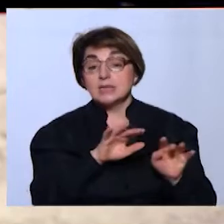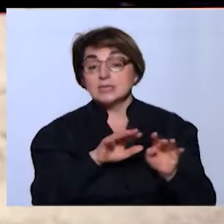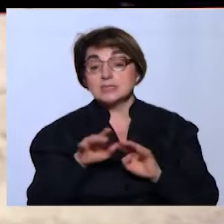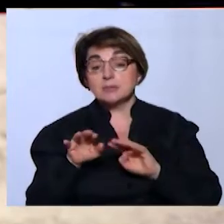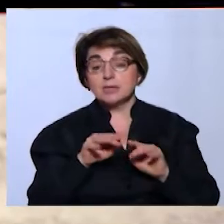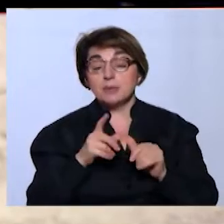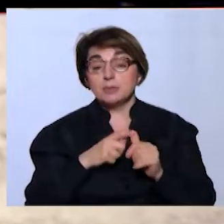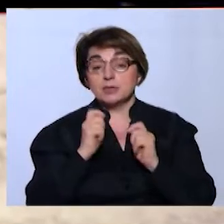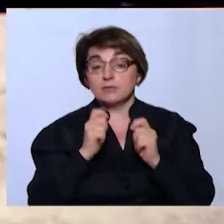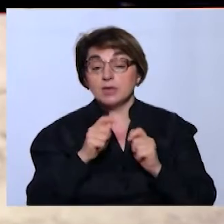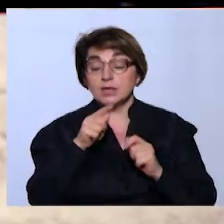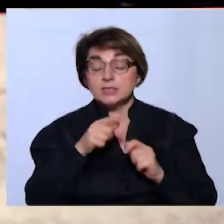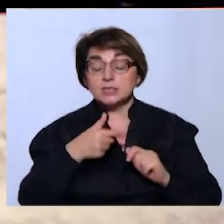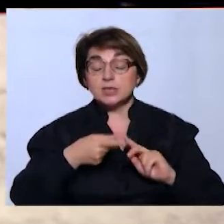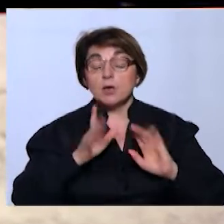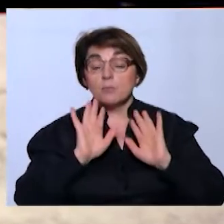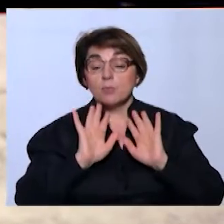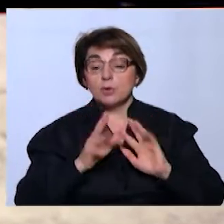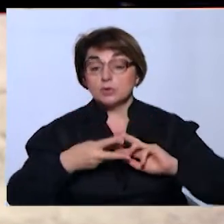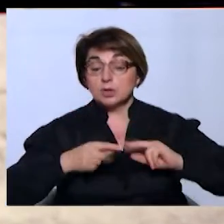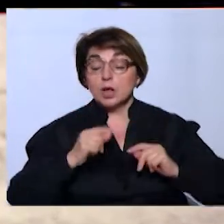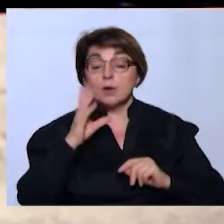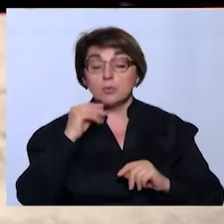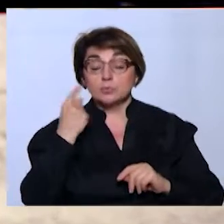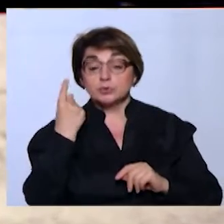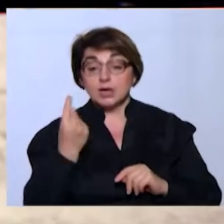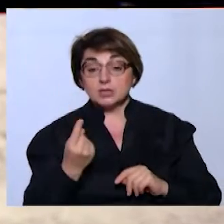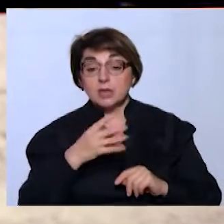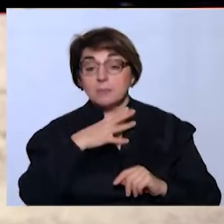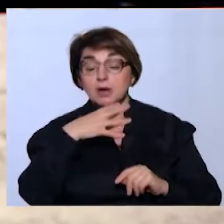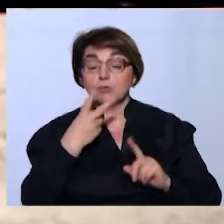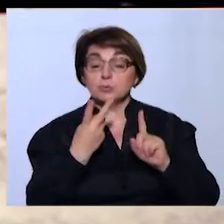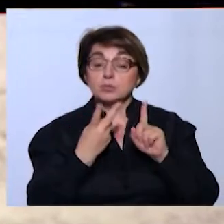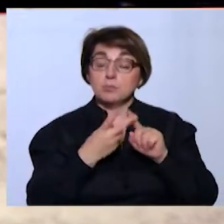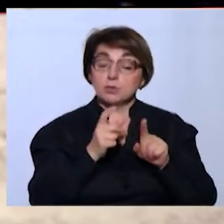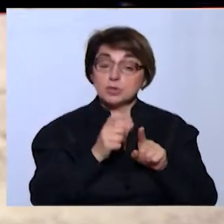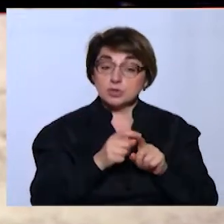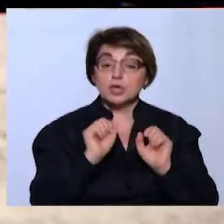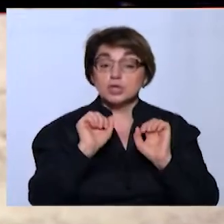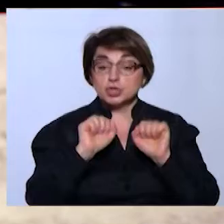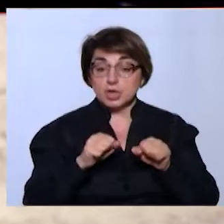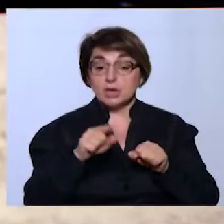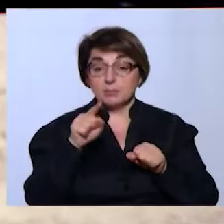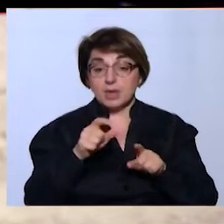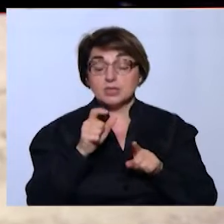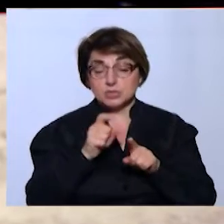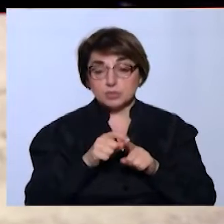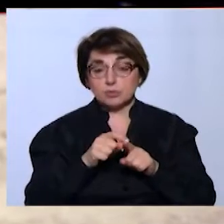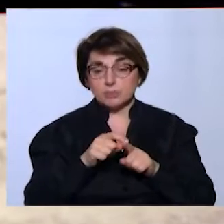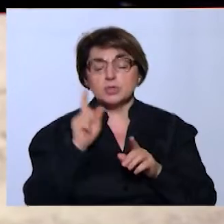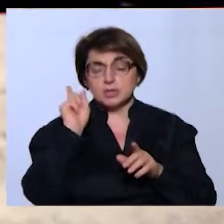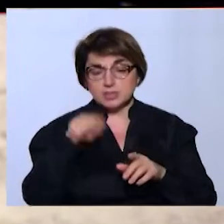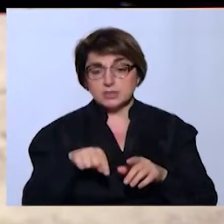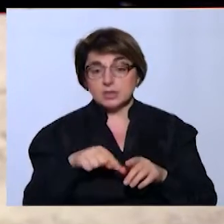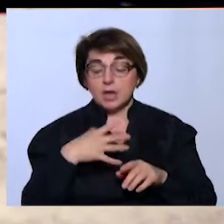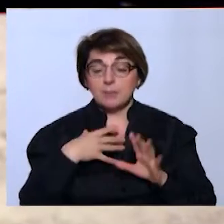ისინი იცვლებიან რიცხვში, მხოლობითში ერთი სიტყვა, მრავლობითში მეორე სიტყვა. Შეიძლება თქვენ ეს სიტყვები უკვე